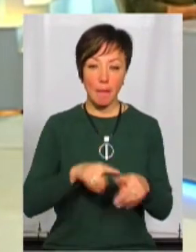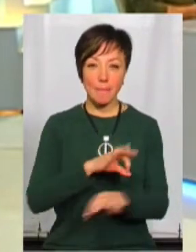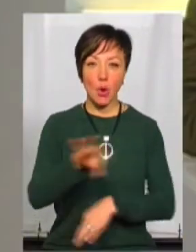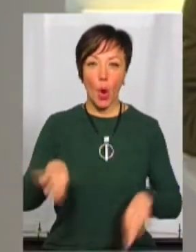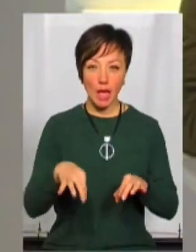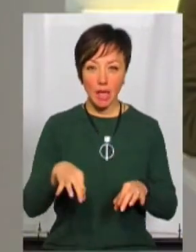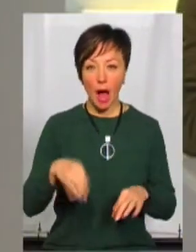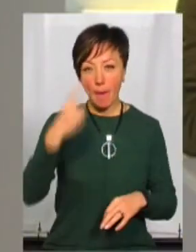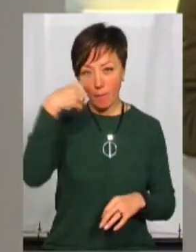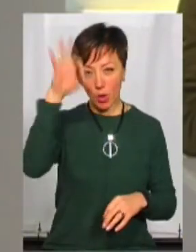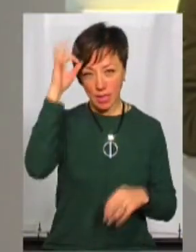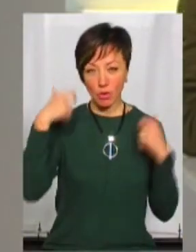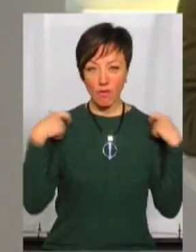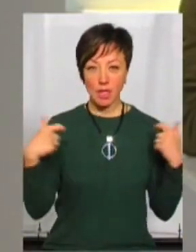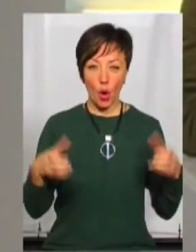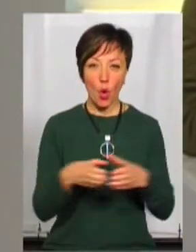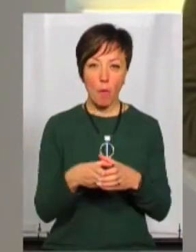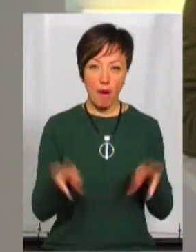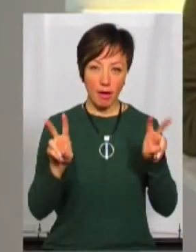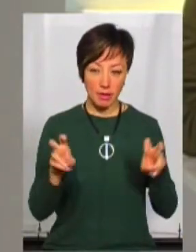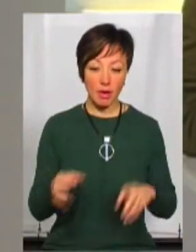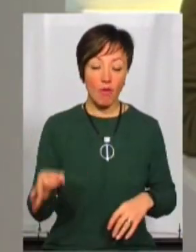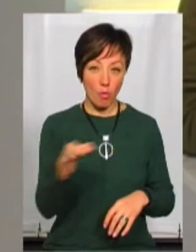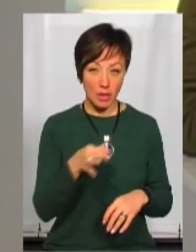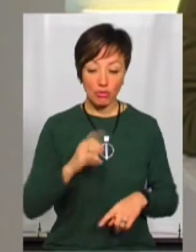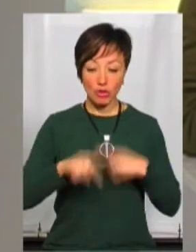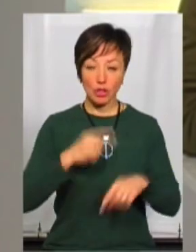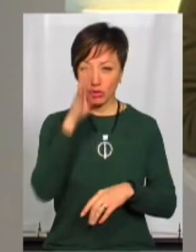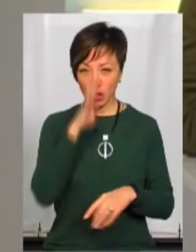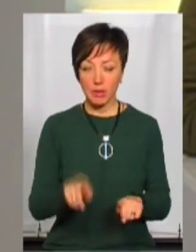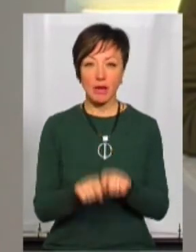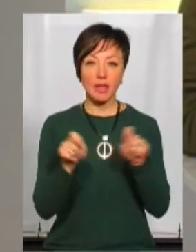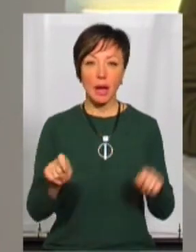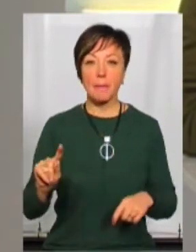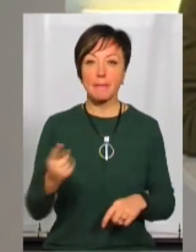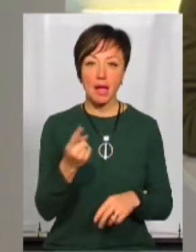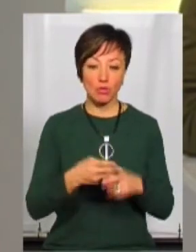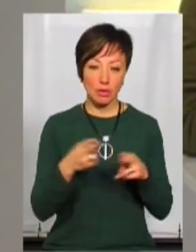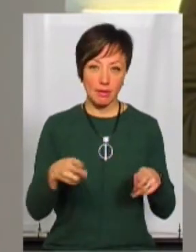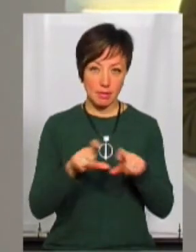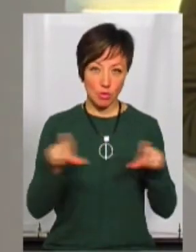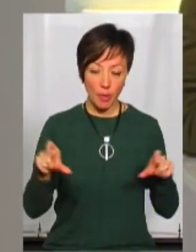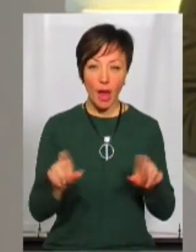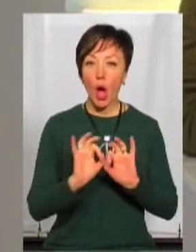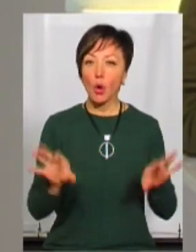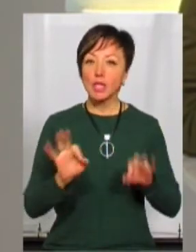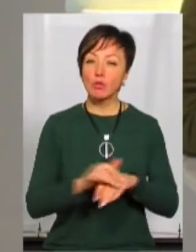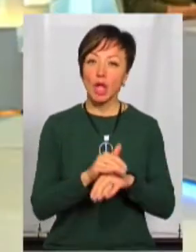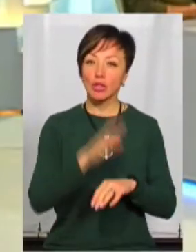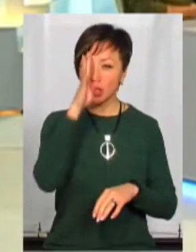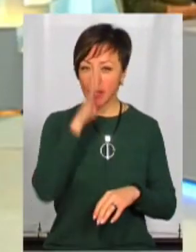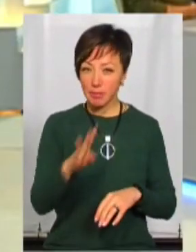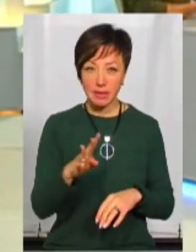проєкт «Поліцейський офіцер громади» на Хмельниччині, а через 4 місяці відкрили першу станцію. Ось скажіть, будь ласка,